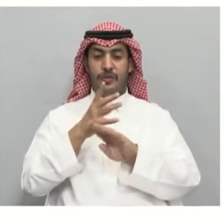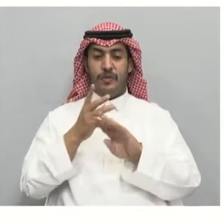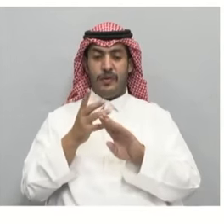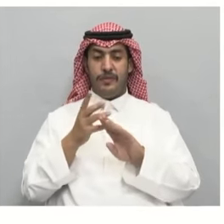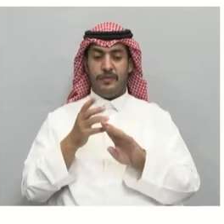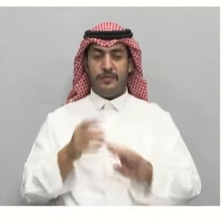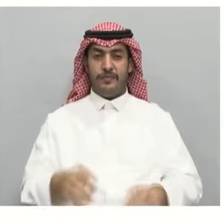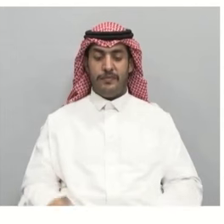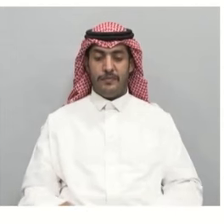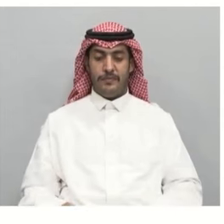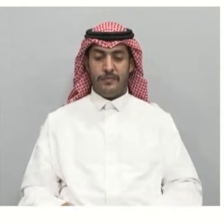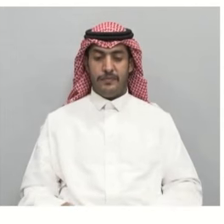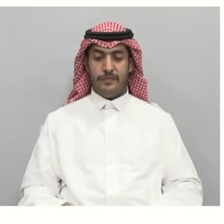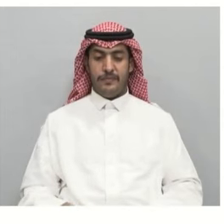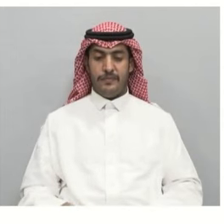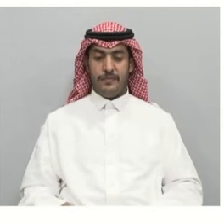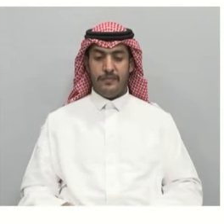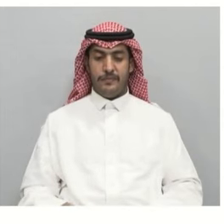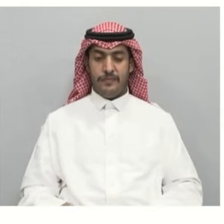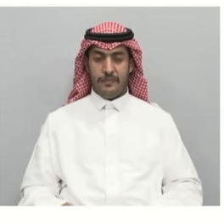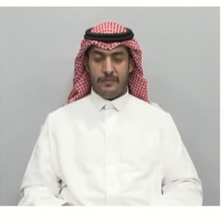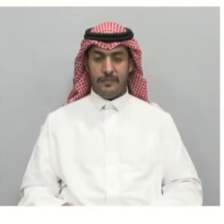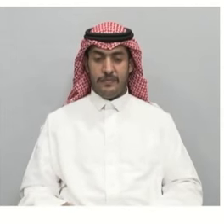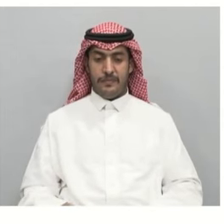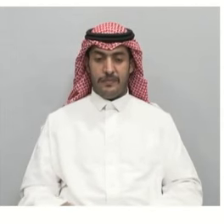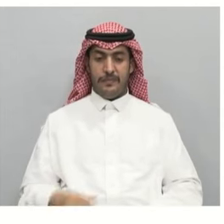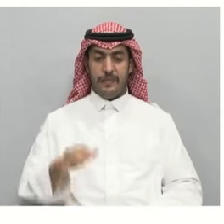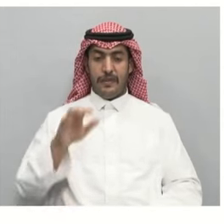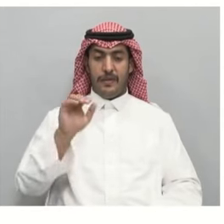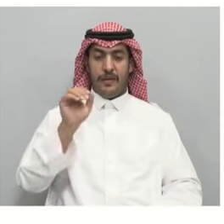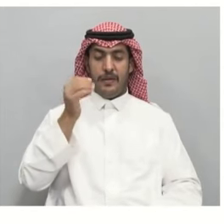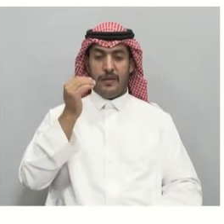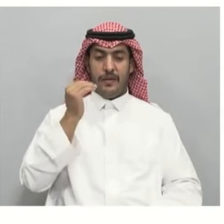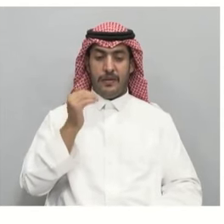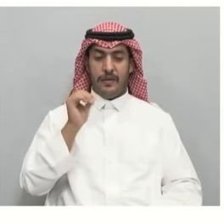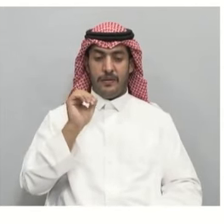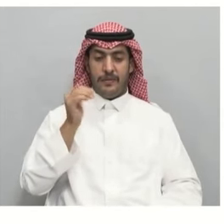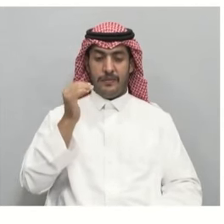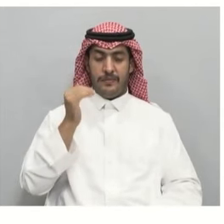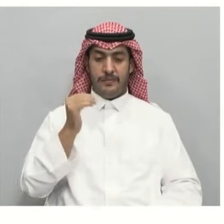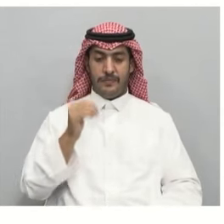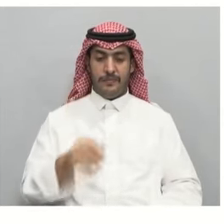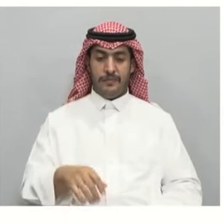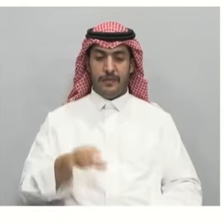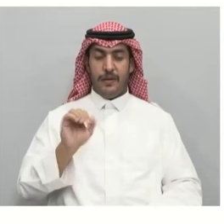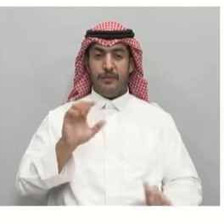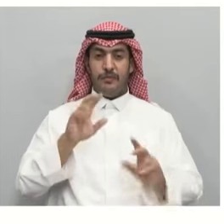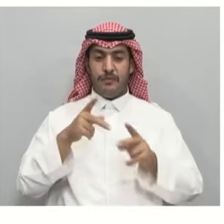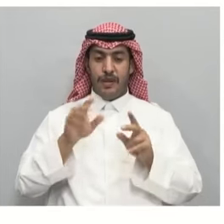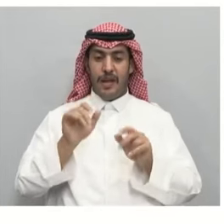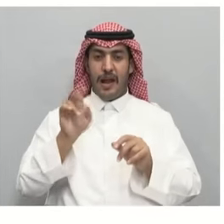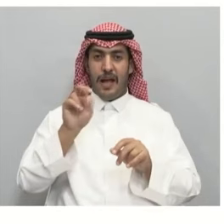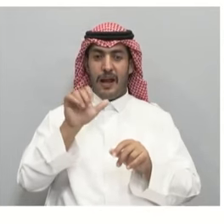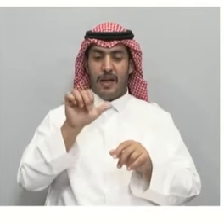جدول بالنسبه للمذي واعطاني جدول اخر بما يتعلق بمشغل الاقراص المدمجه وقال